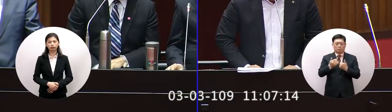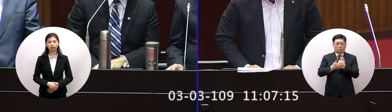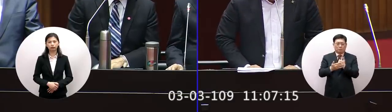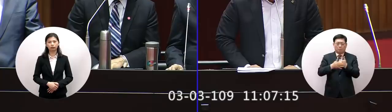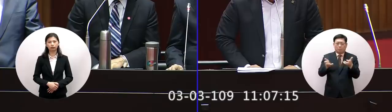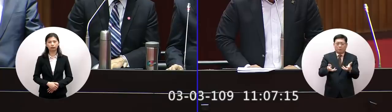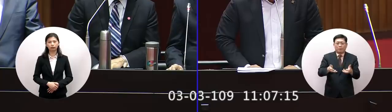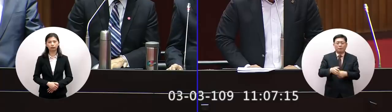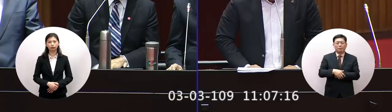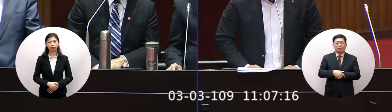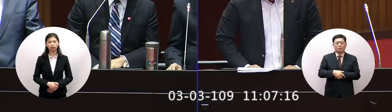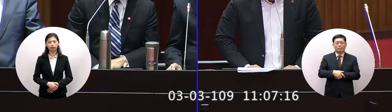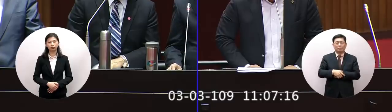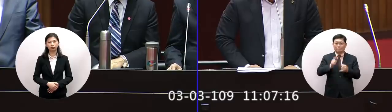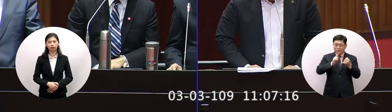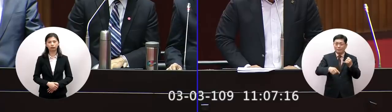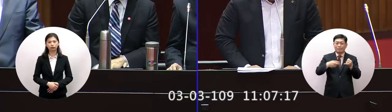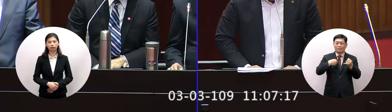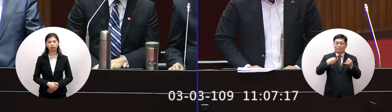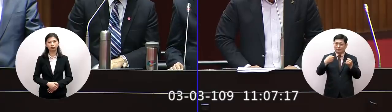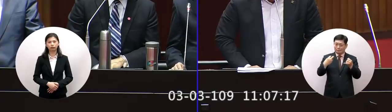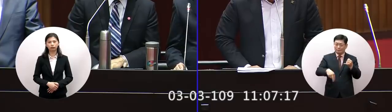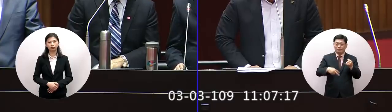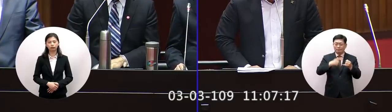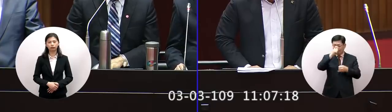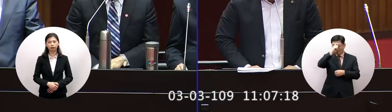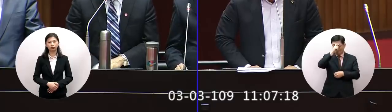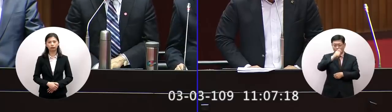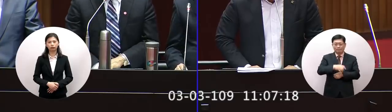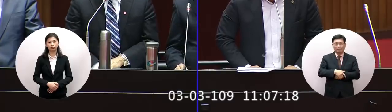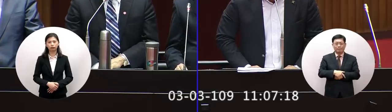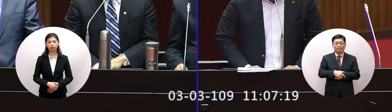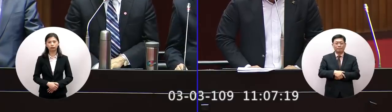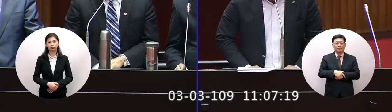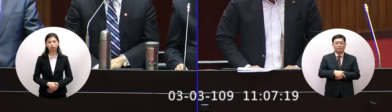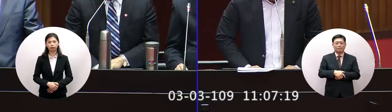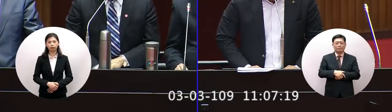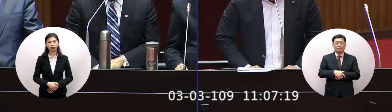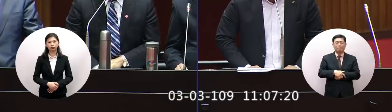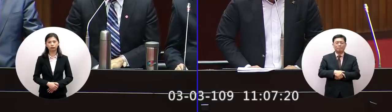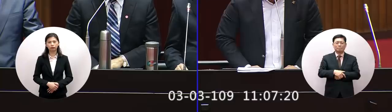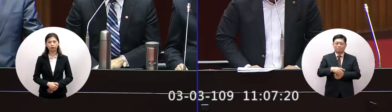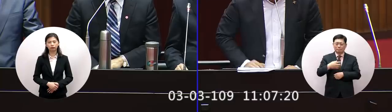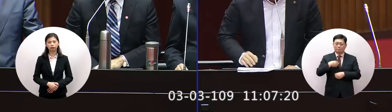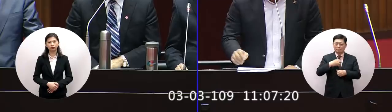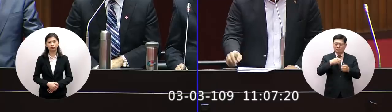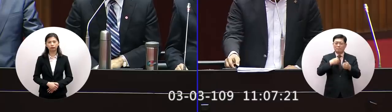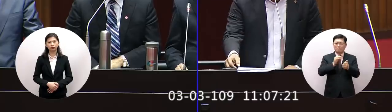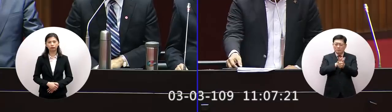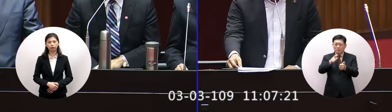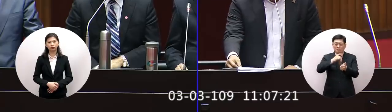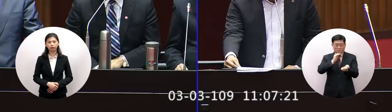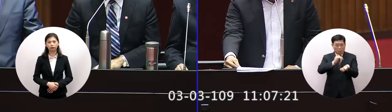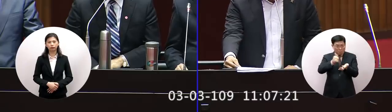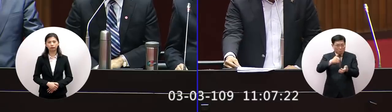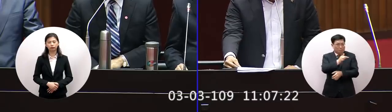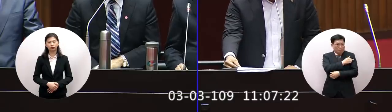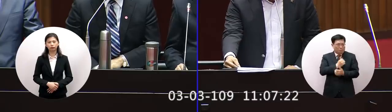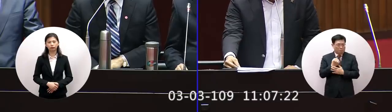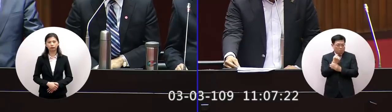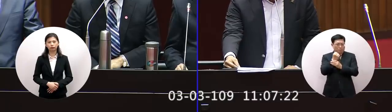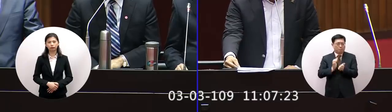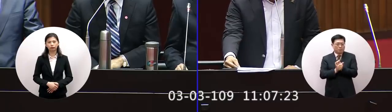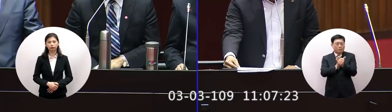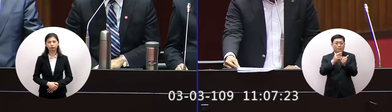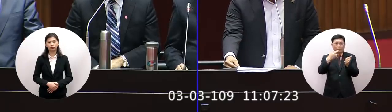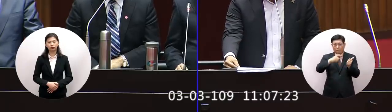个病人。最后呢，我伫遮诶希望讲，请大家互医师人员更加侪肯定甲支持。